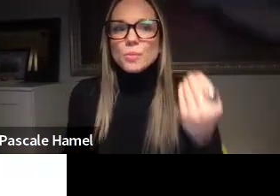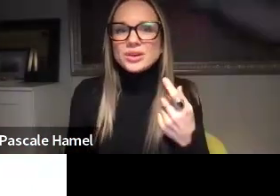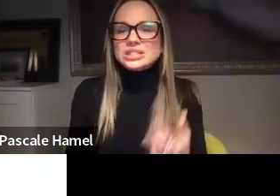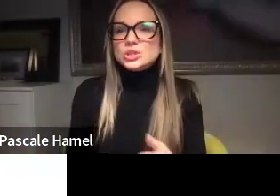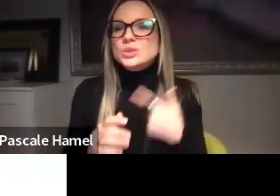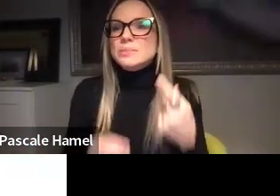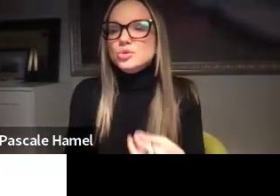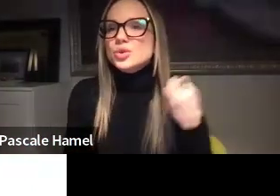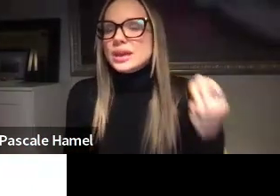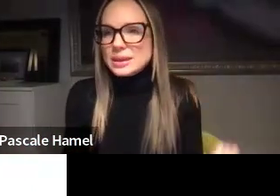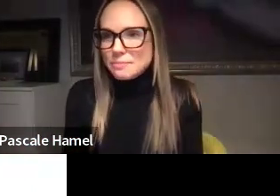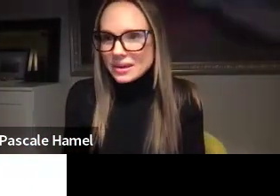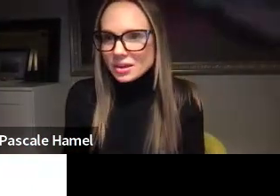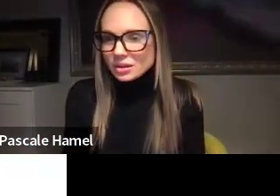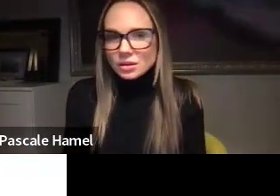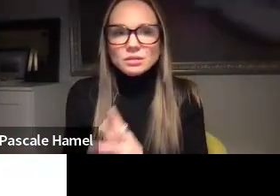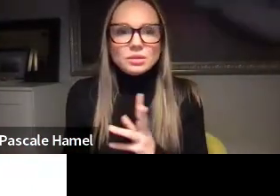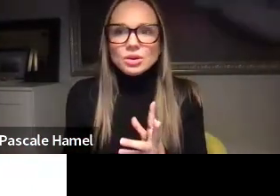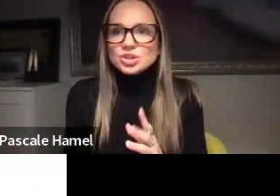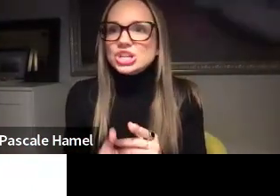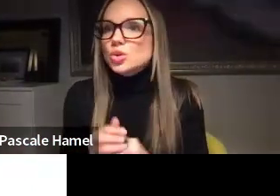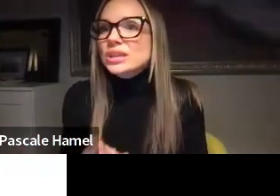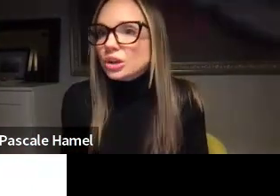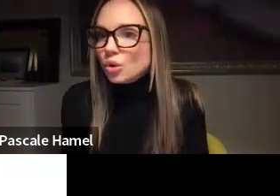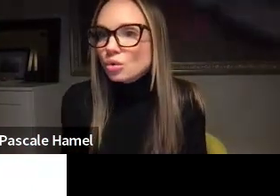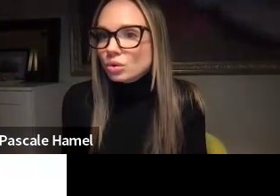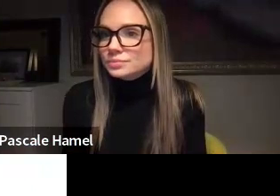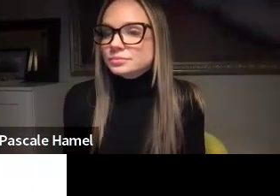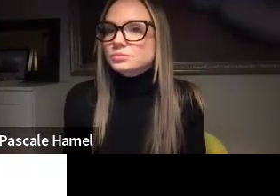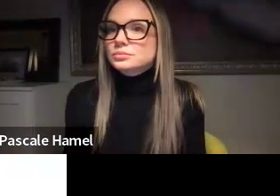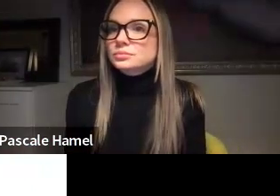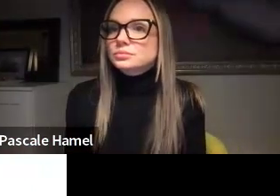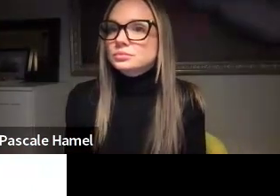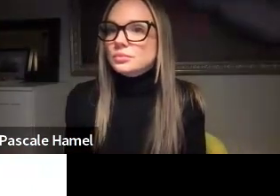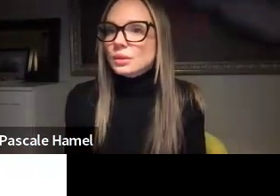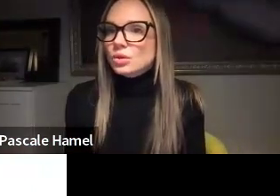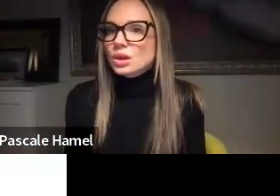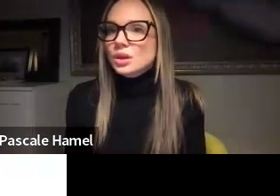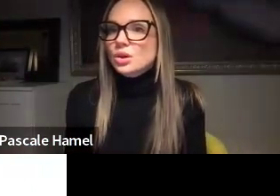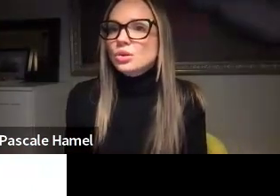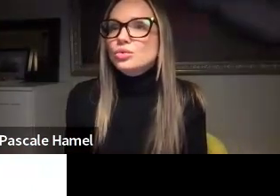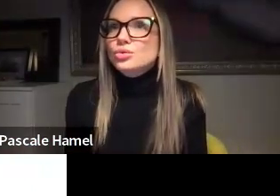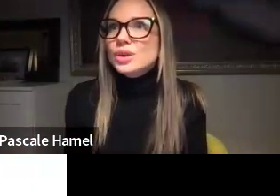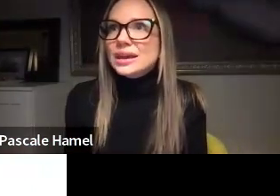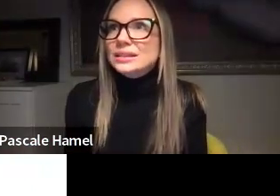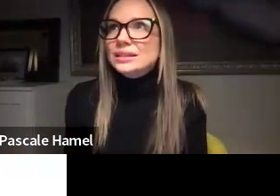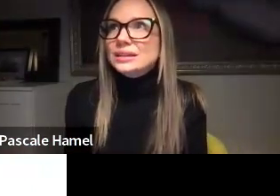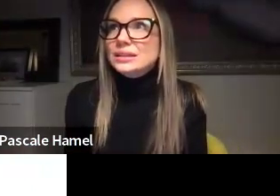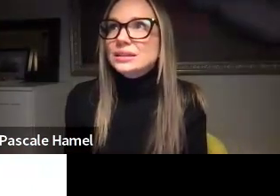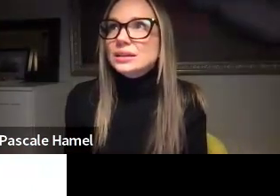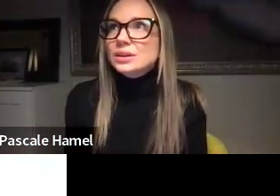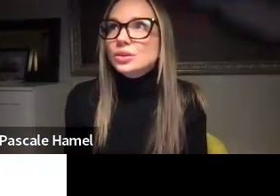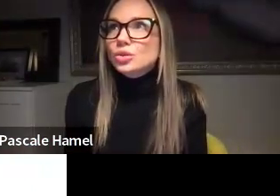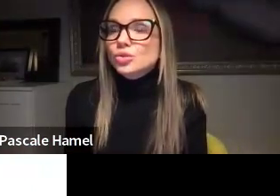OK? On prend un tissu qui est plus épais. Chez Uniqlo, OK?